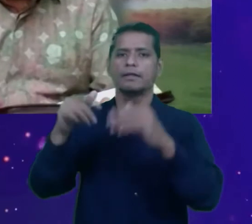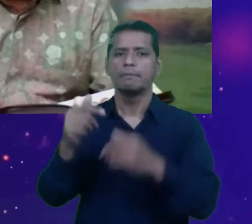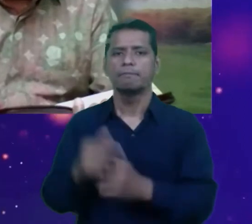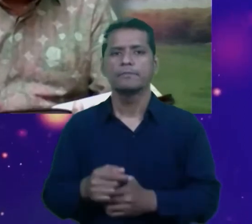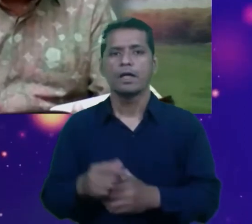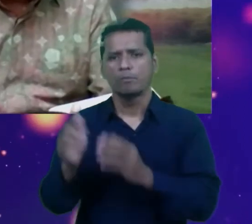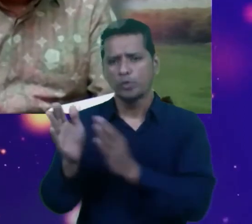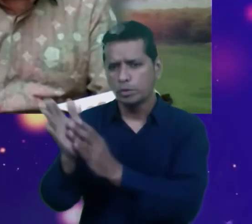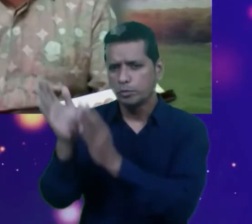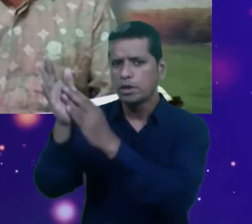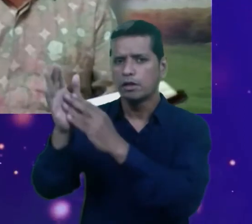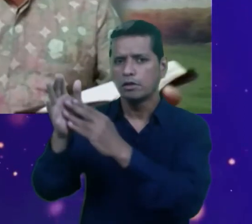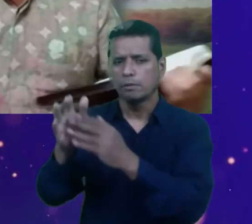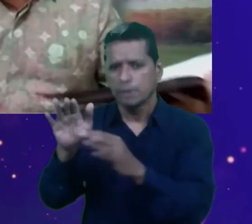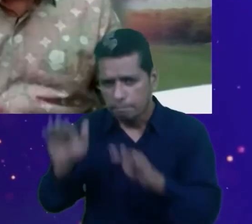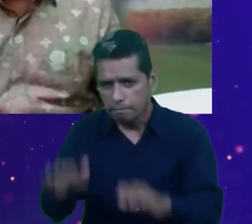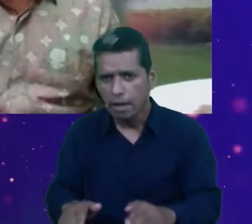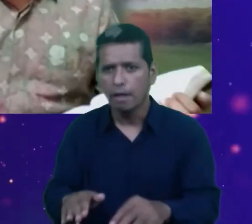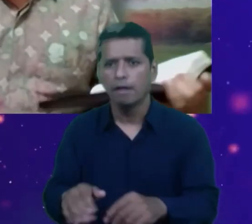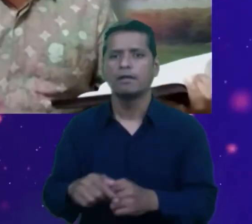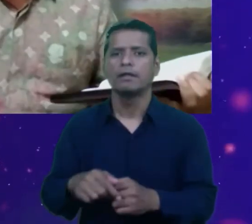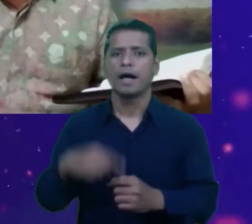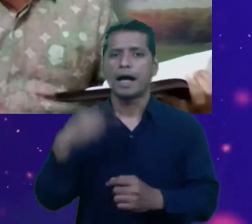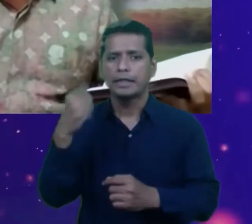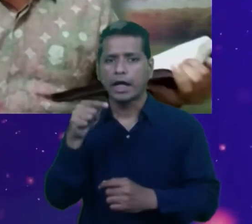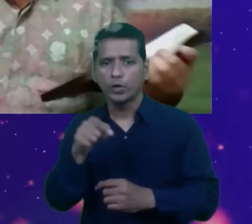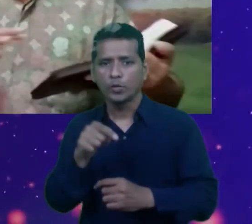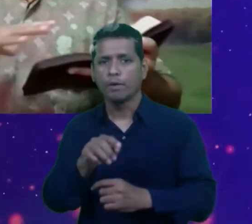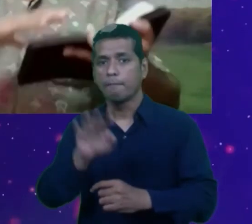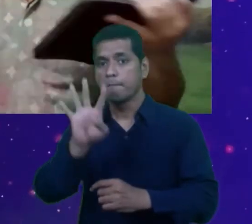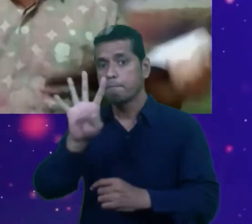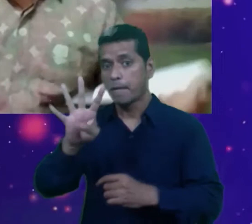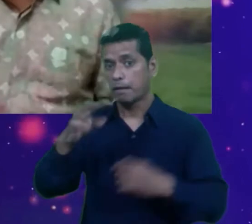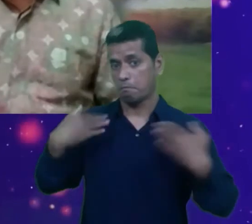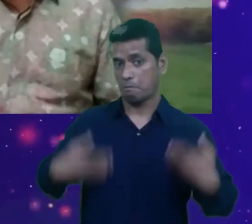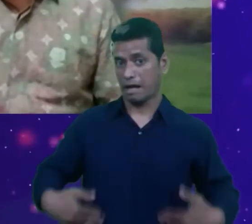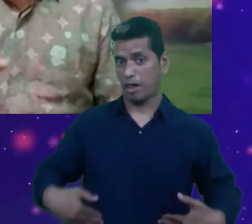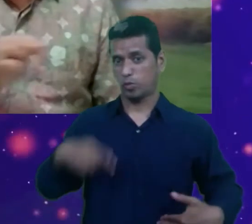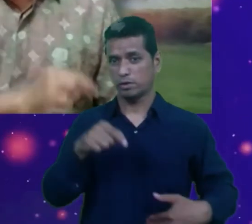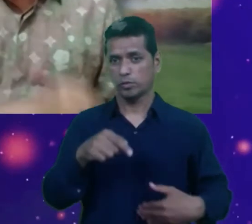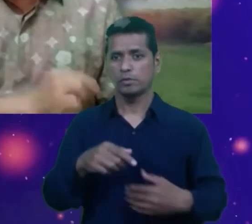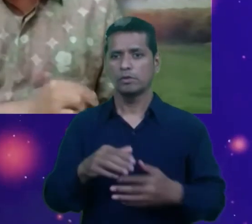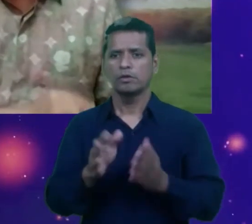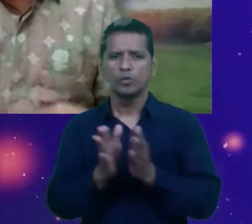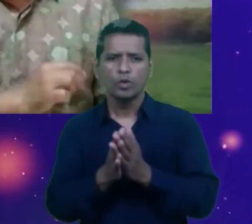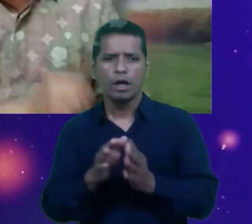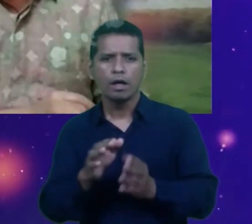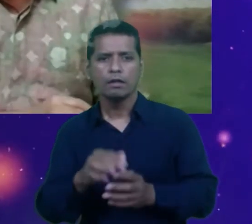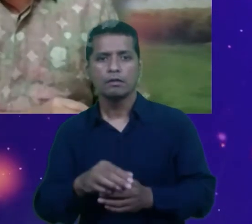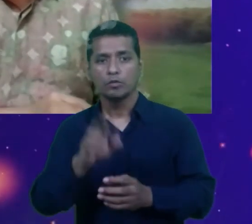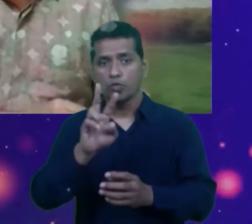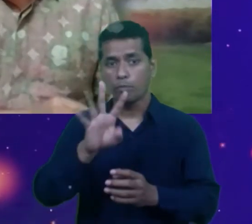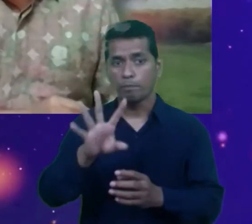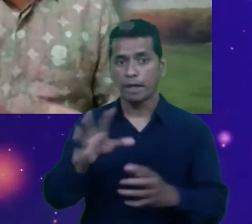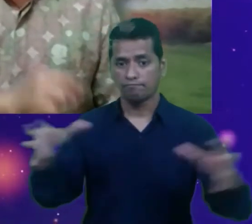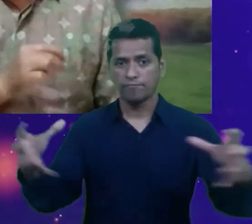di dalam bumi, di bawah bumi, di dalam air, semua digambarkan, semua makhluk memuji. Tapi tidak disebutkan di sini bahwa